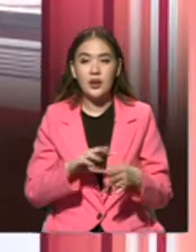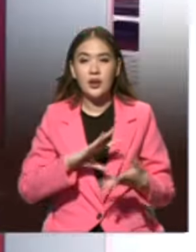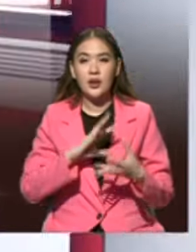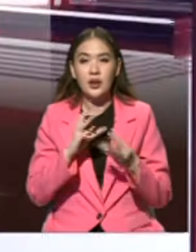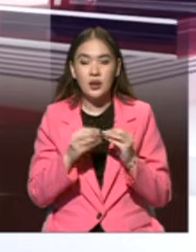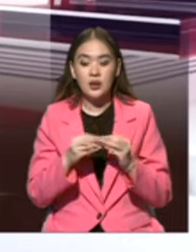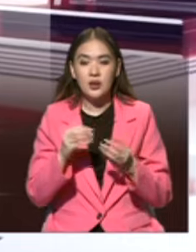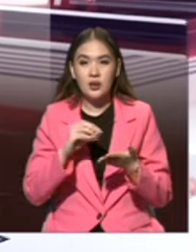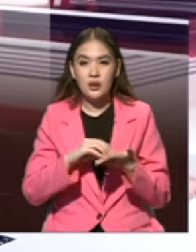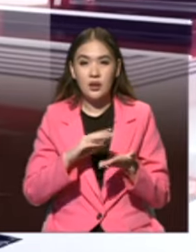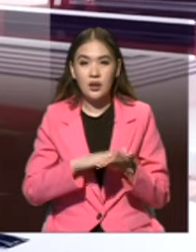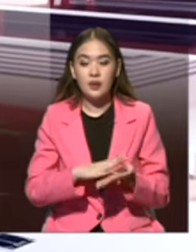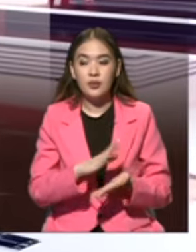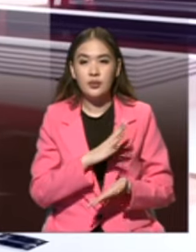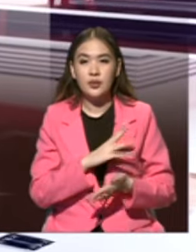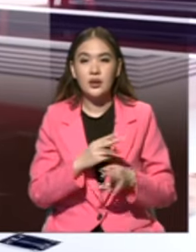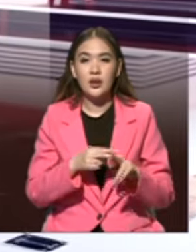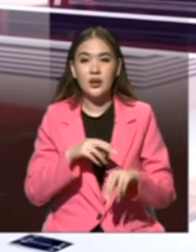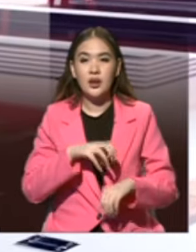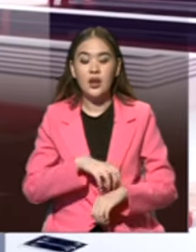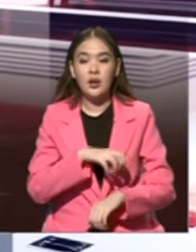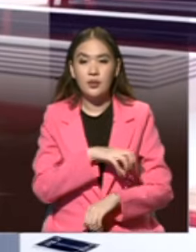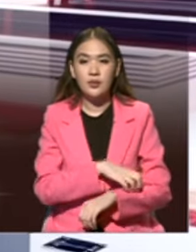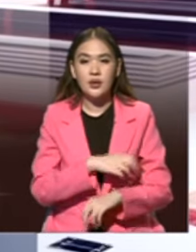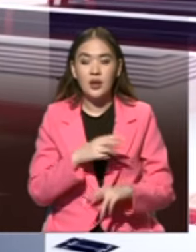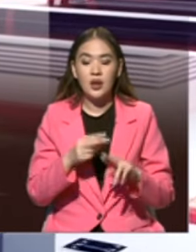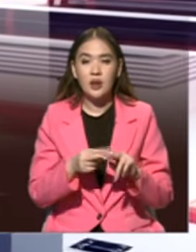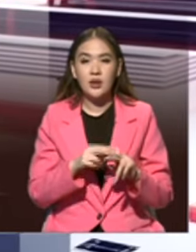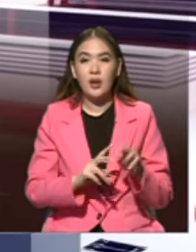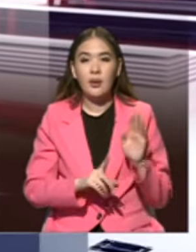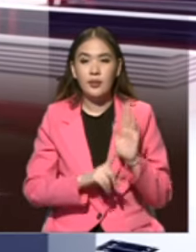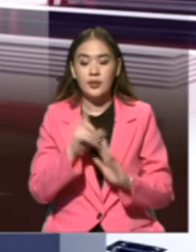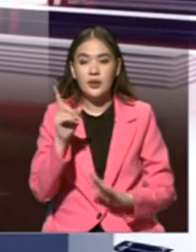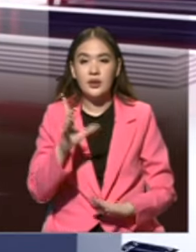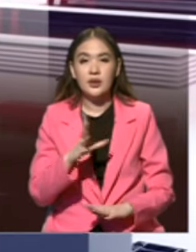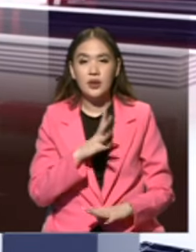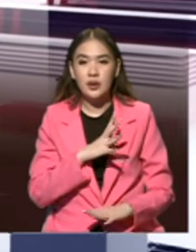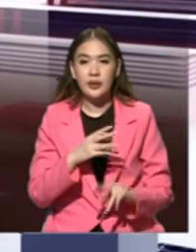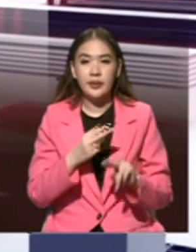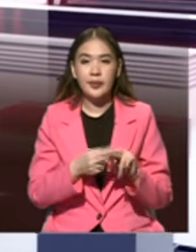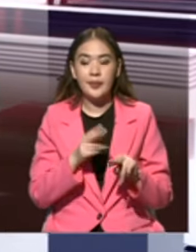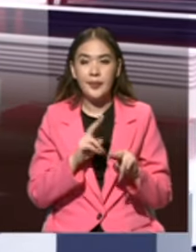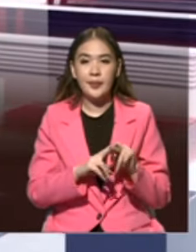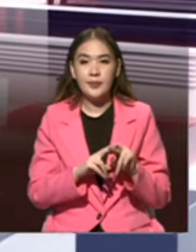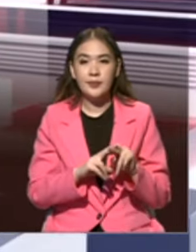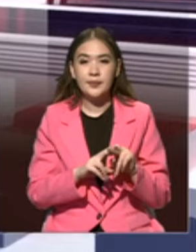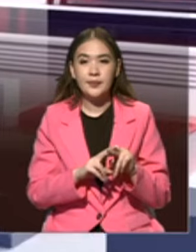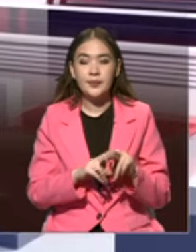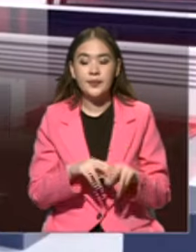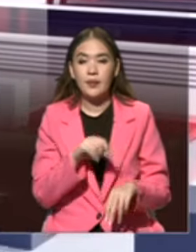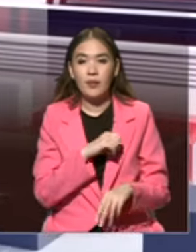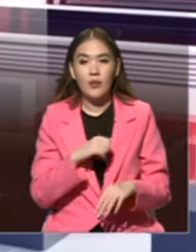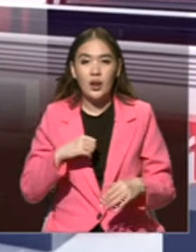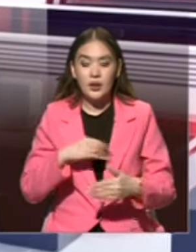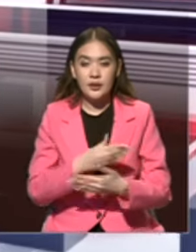аудан аумағында. Сол кезде осы комиссияға жұмыс басталған. Сонда енді бізде мына жерде өздеріңіз